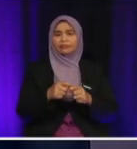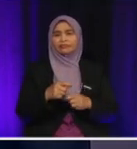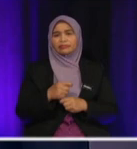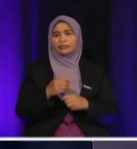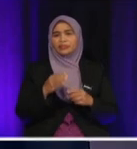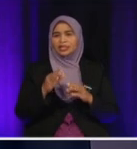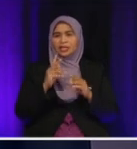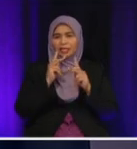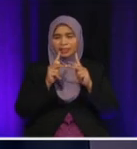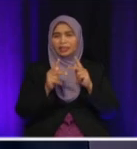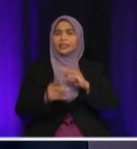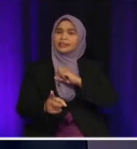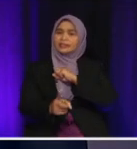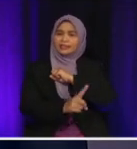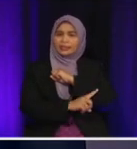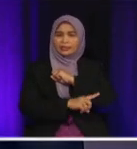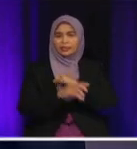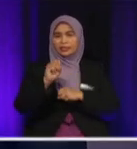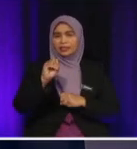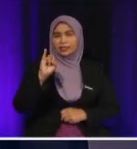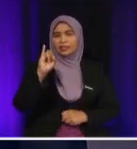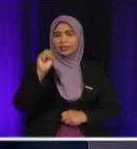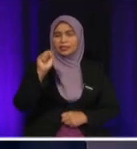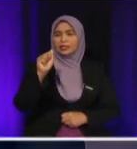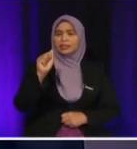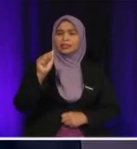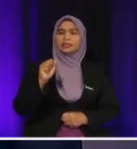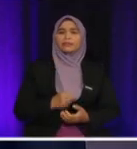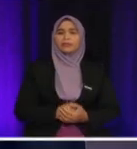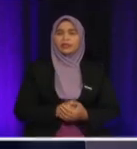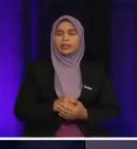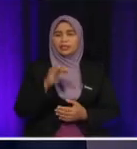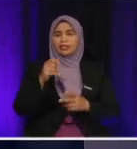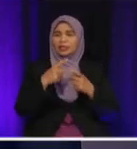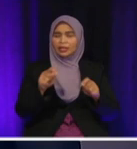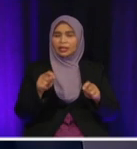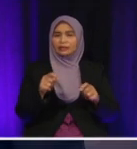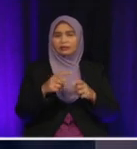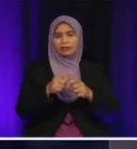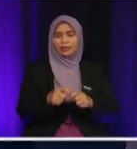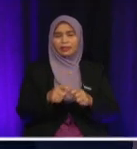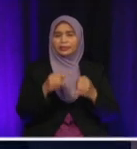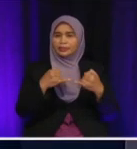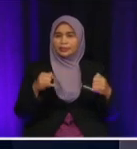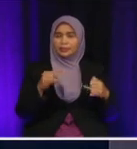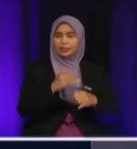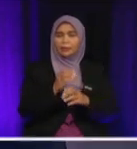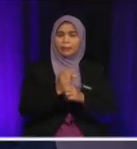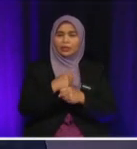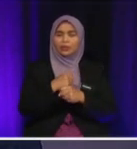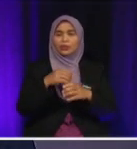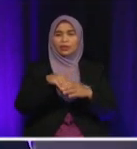Hukuman kesiksaan. Kena ingat tu ya. Hukuman kesiksaan yang telah ditetapkan jenis dan bentuknya di